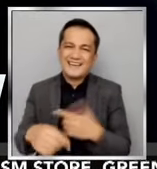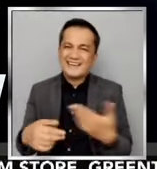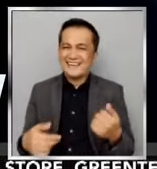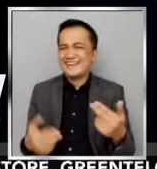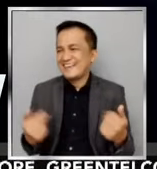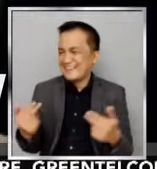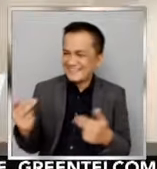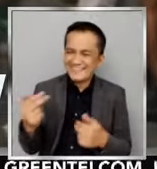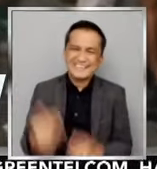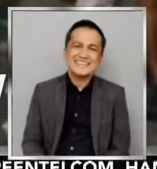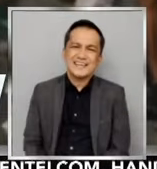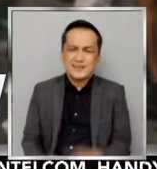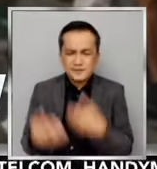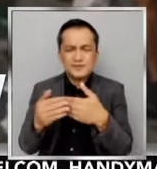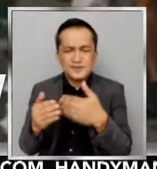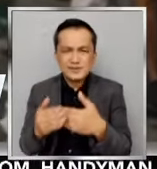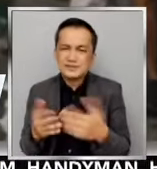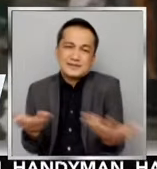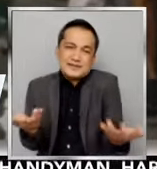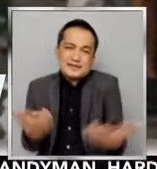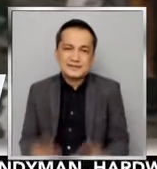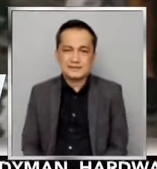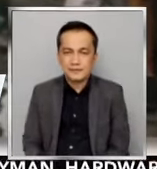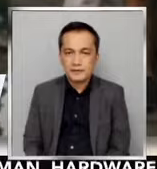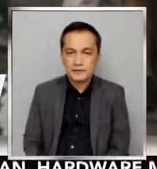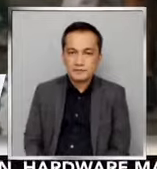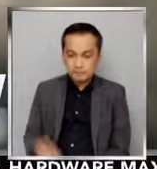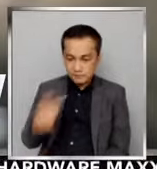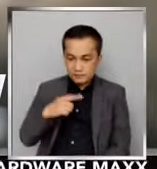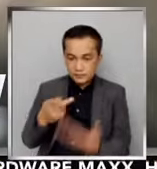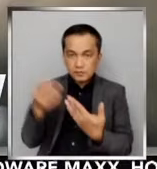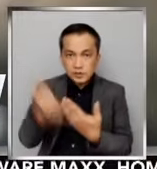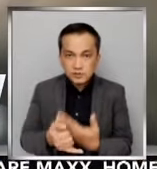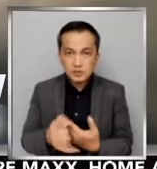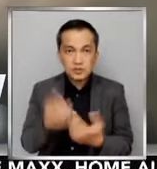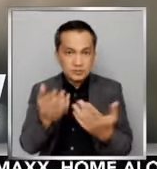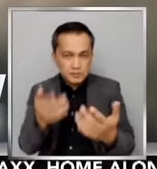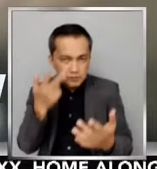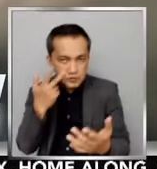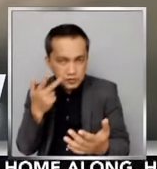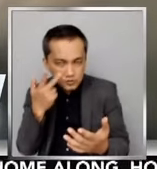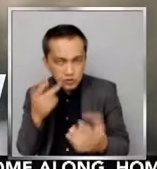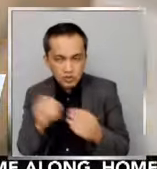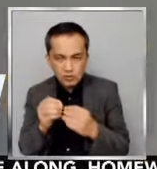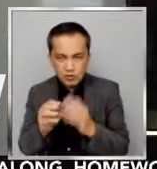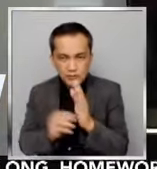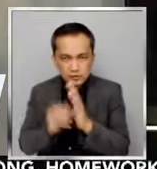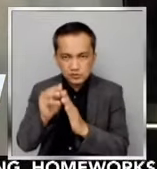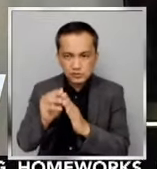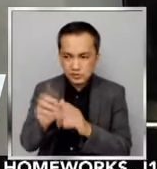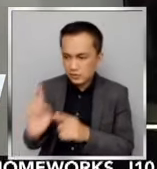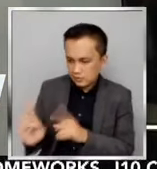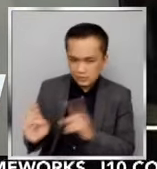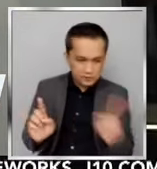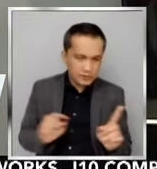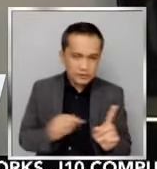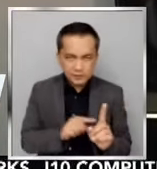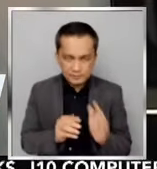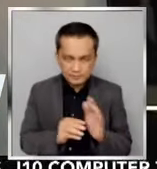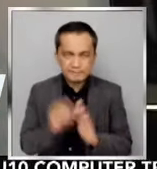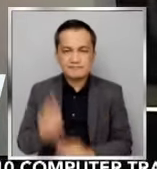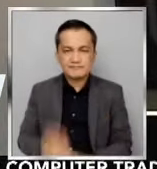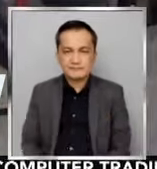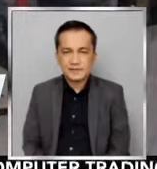really close. Sa proyekto, ma-e-explore ang more mature side ng dalawa.